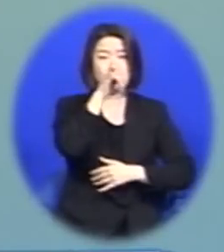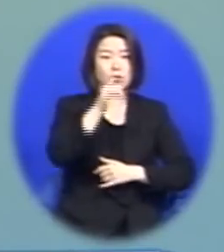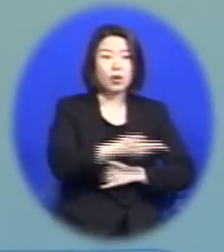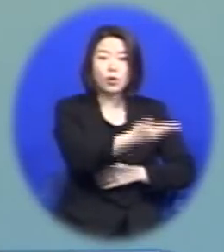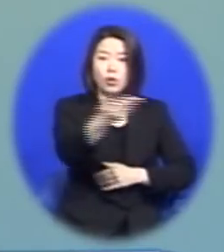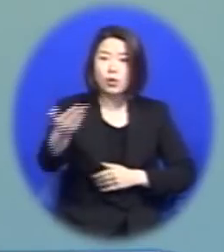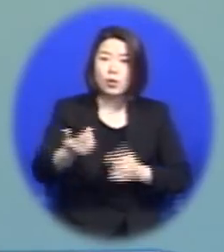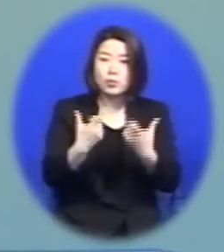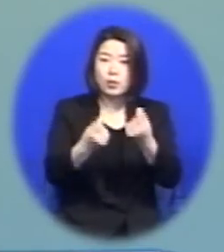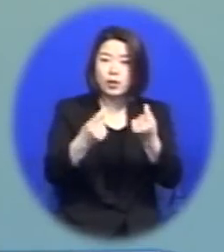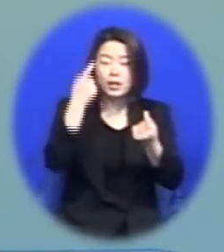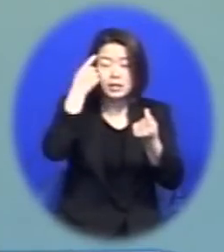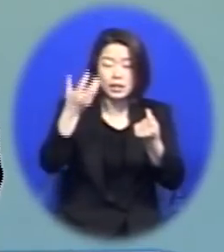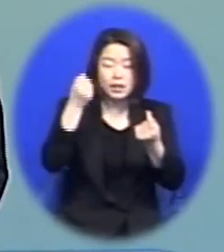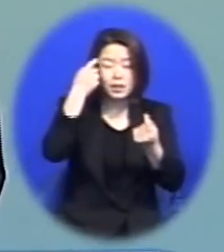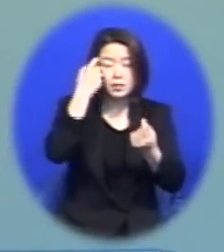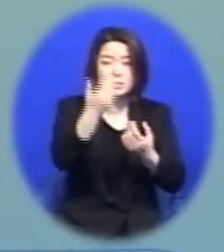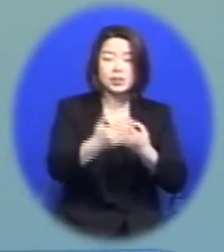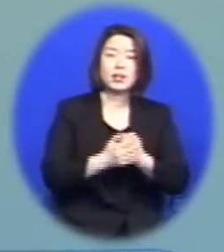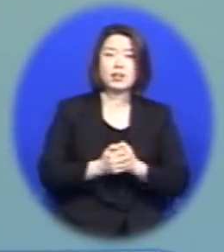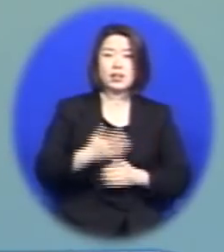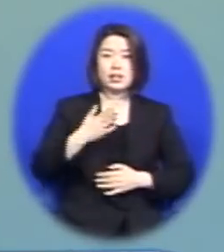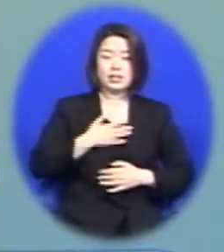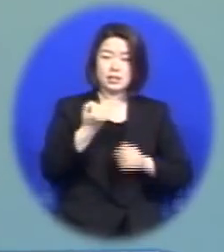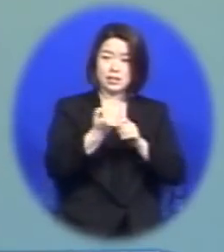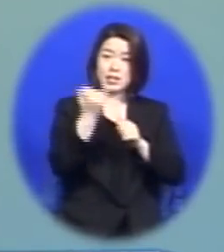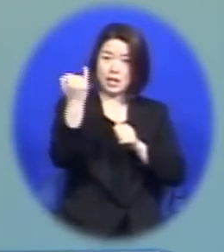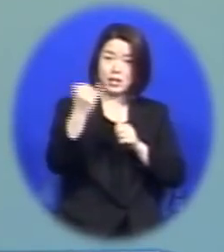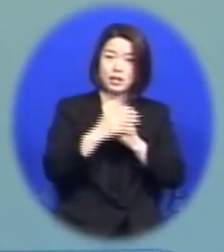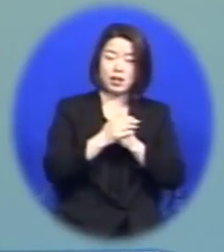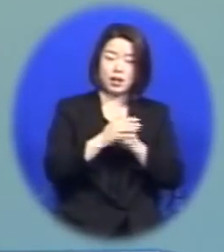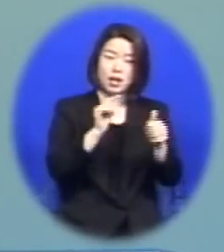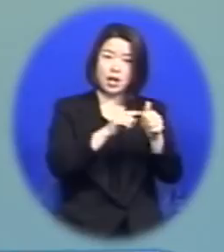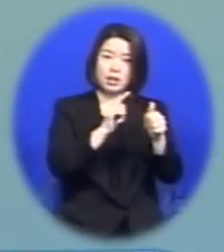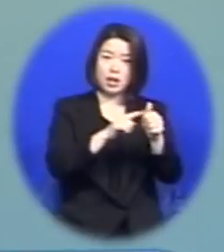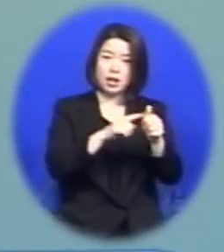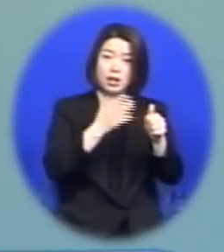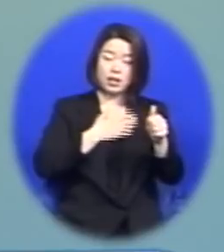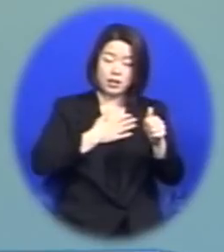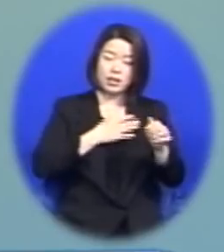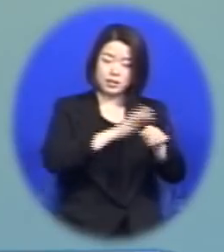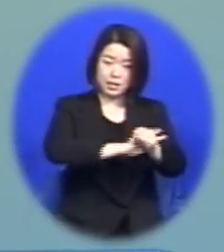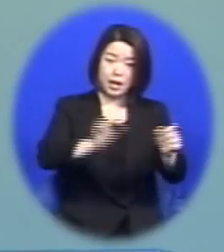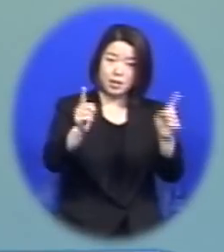생각하십니까 여러분 제 아내가 남편 잘 만난 것 같습니까